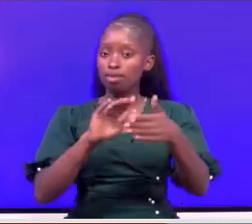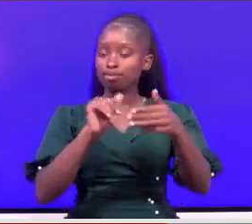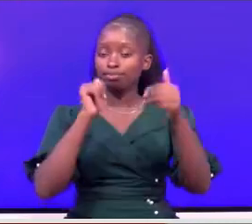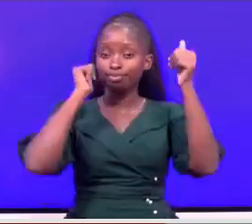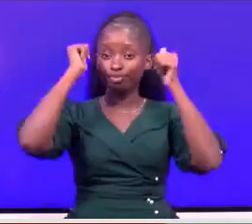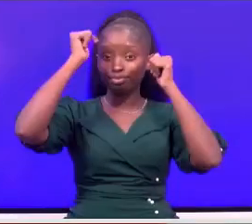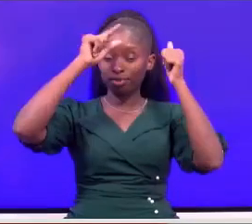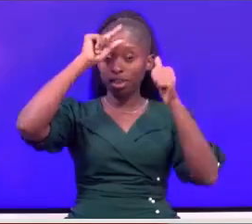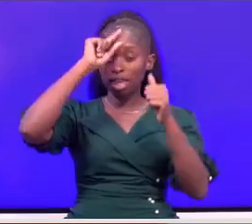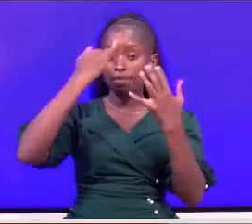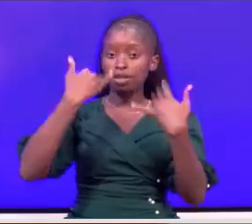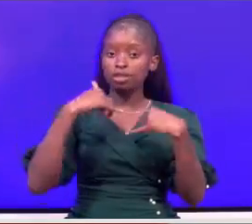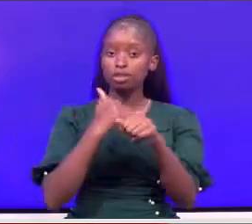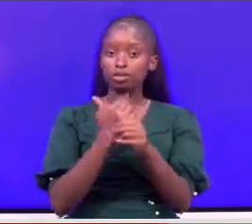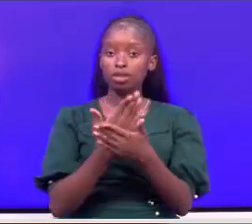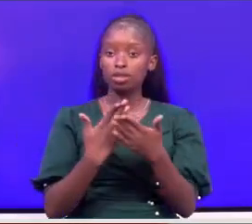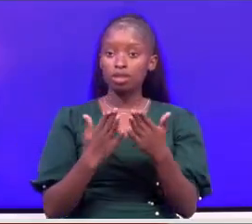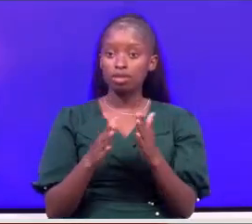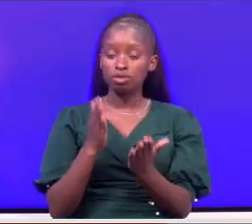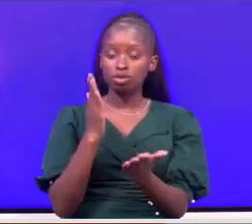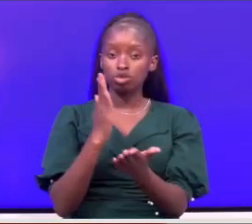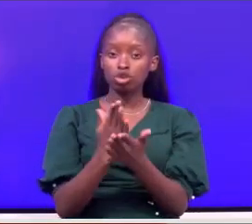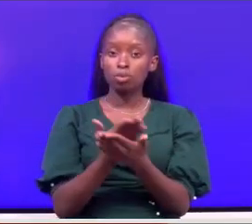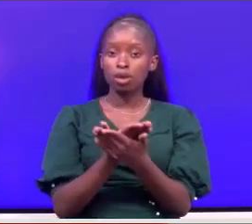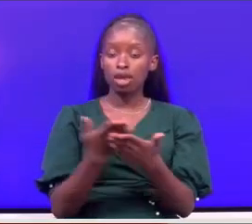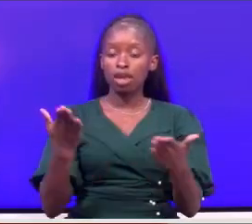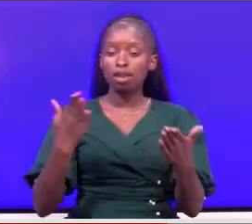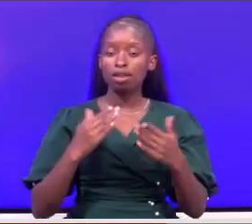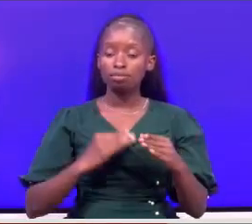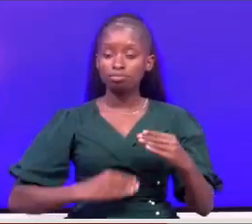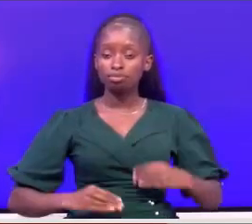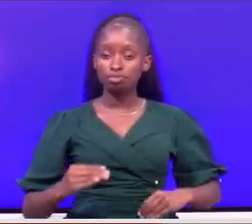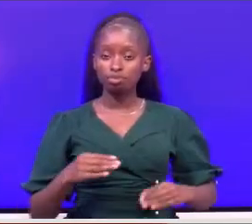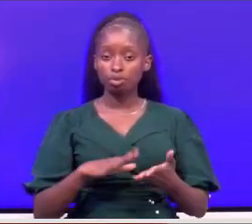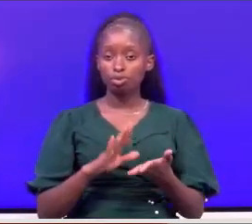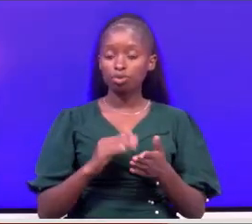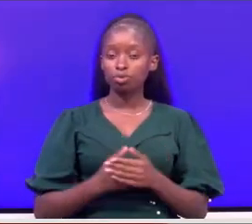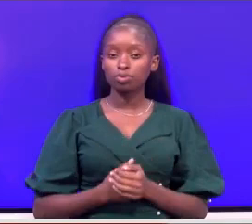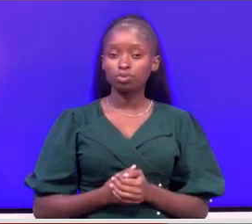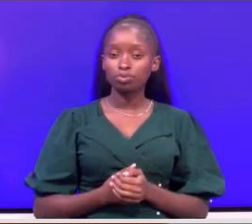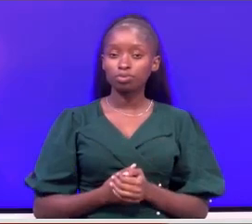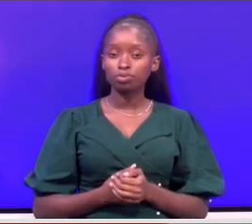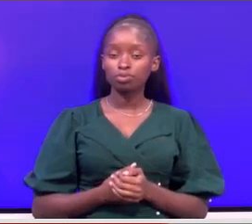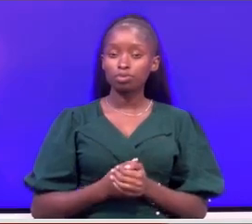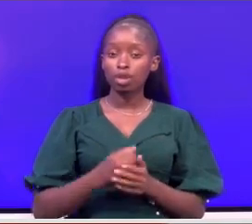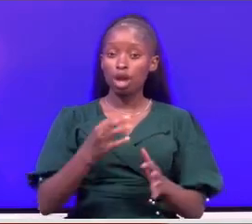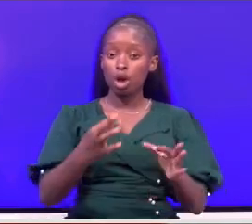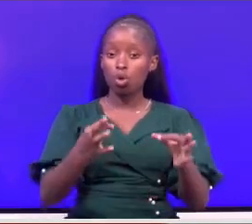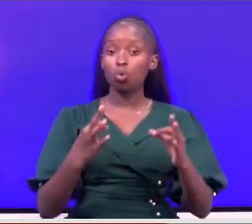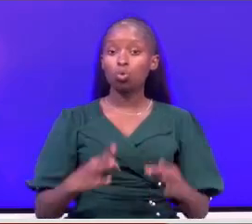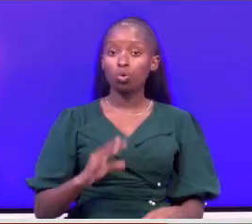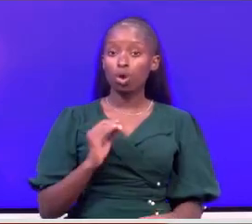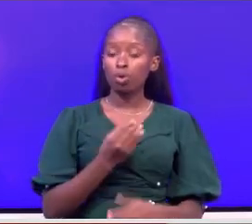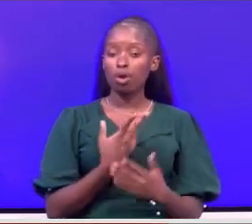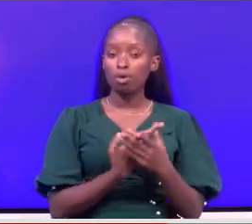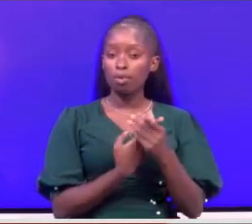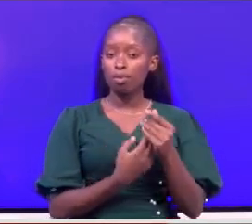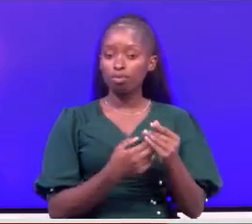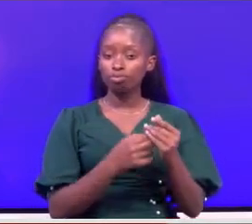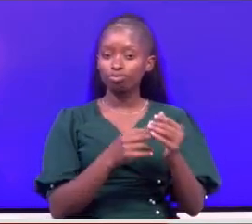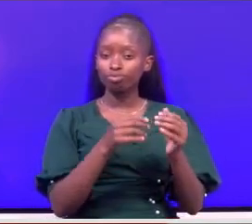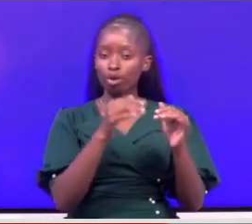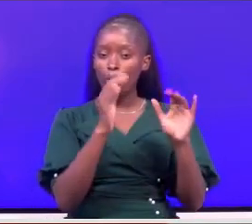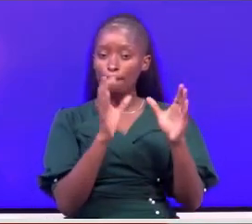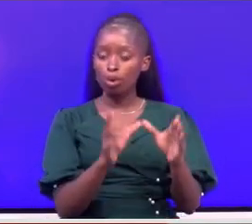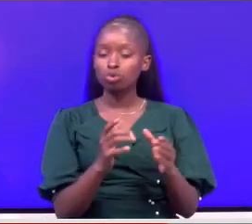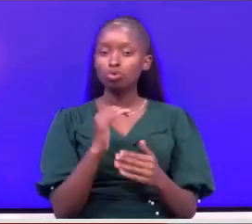ili kukomesha ufisadi kamwe. That our accountability is both individual and collective. We are collectively bound to